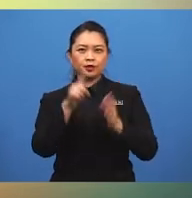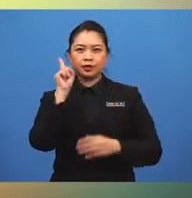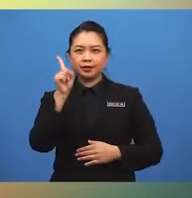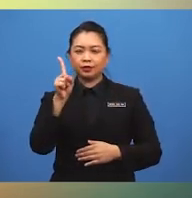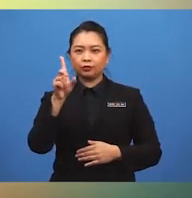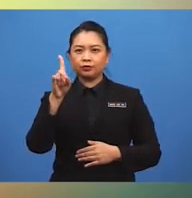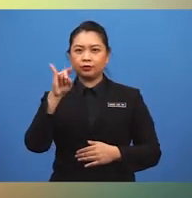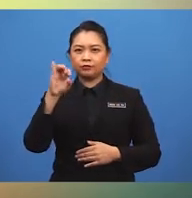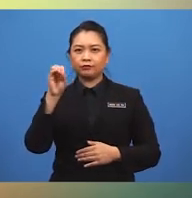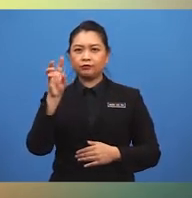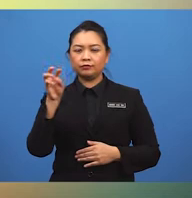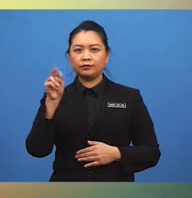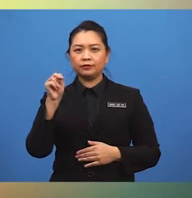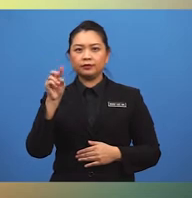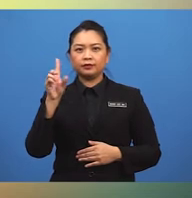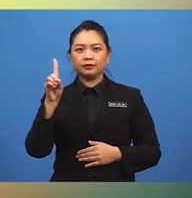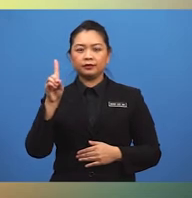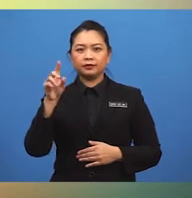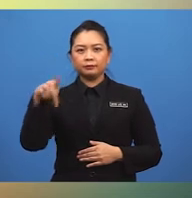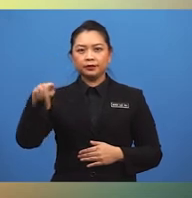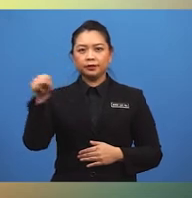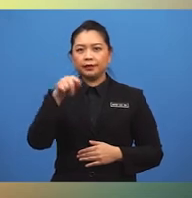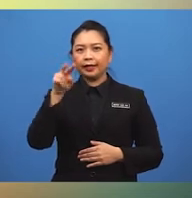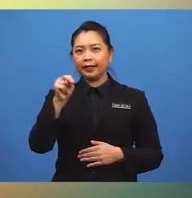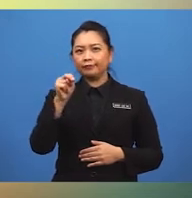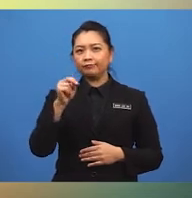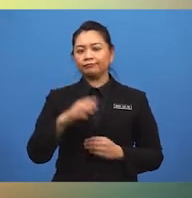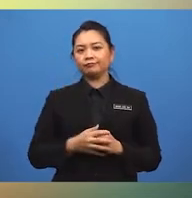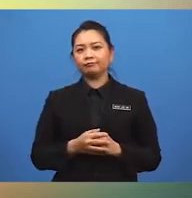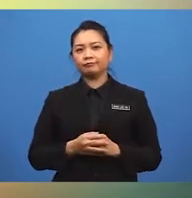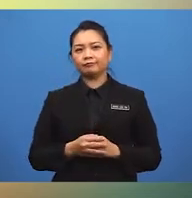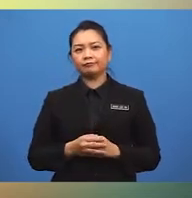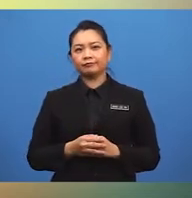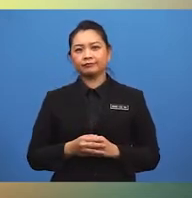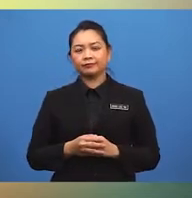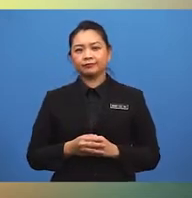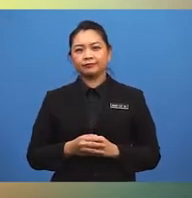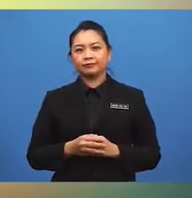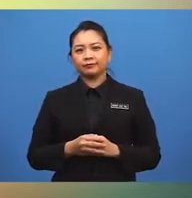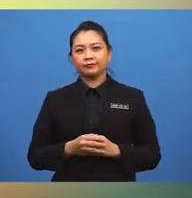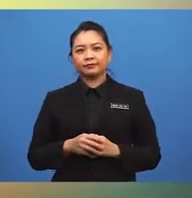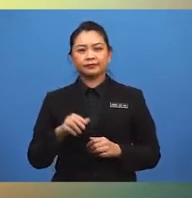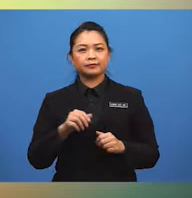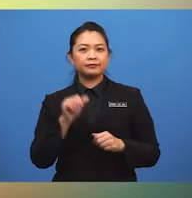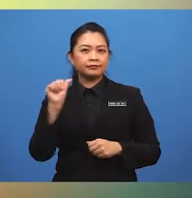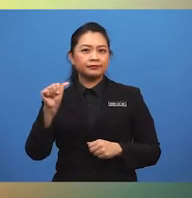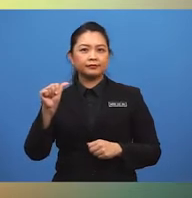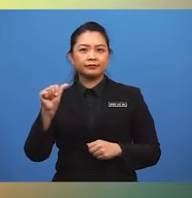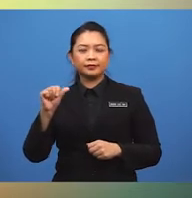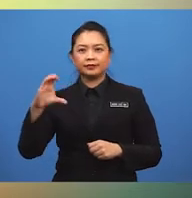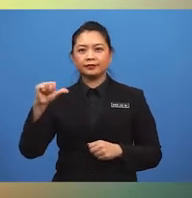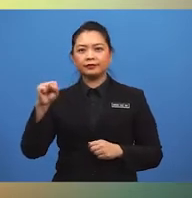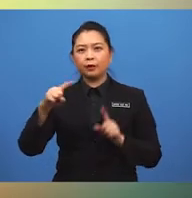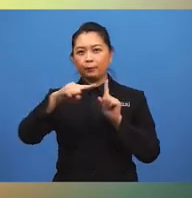diod disambung secara pincang songsang, lapisan susutan menjadi lebar kerana A.